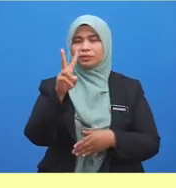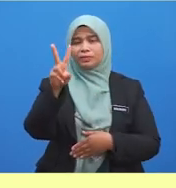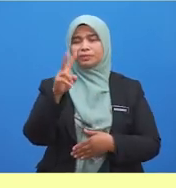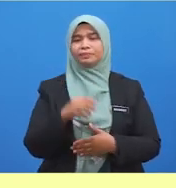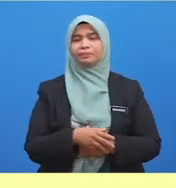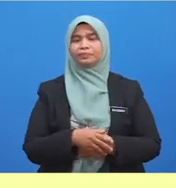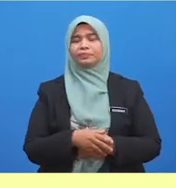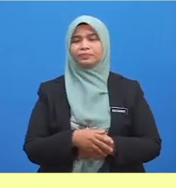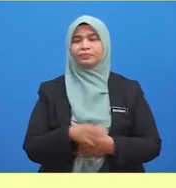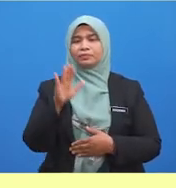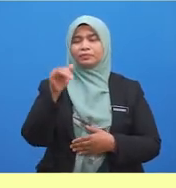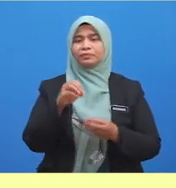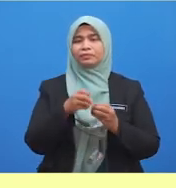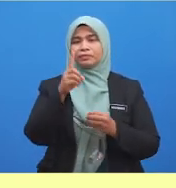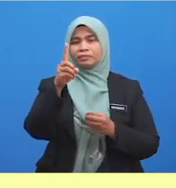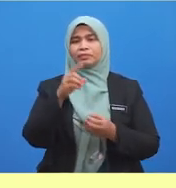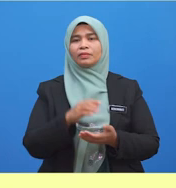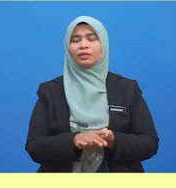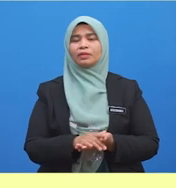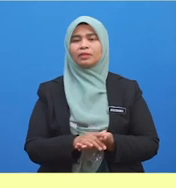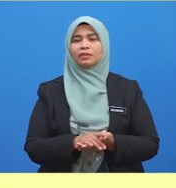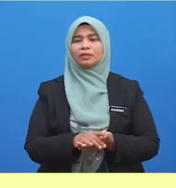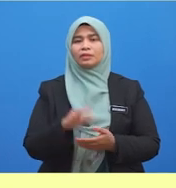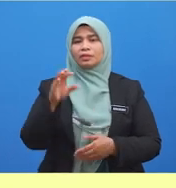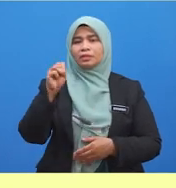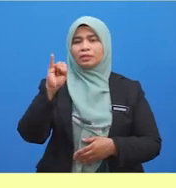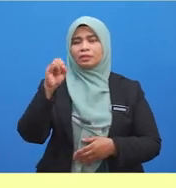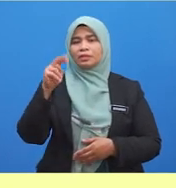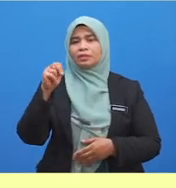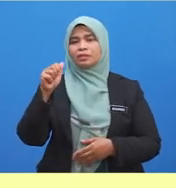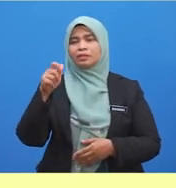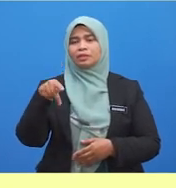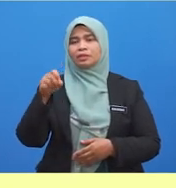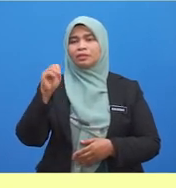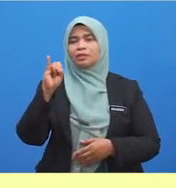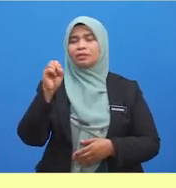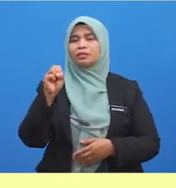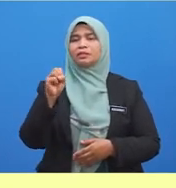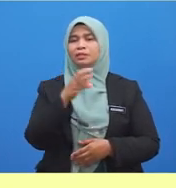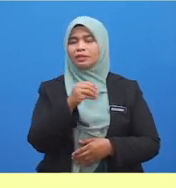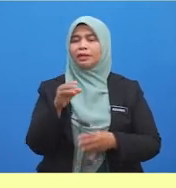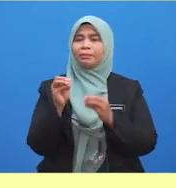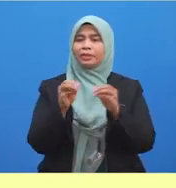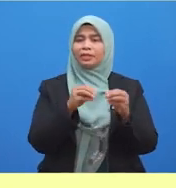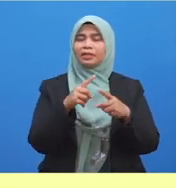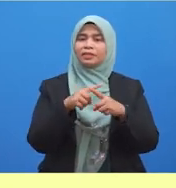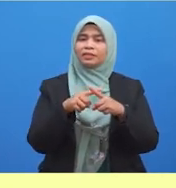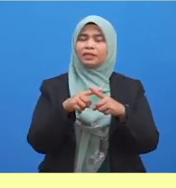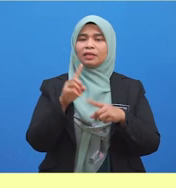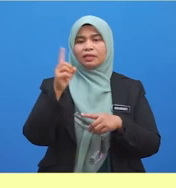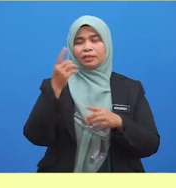2. Yang pertama, sinapsis dan pindah silang hanya